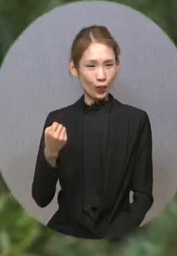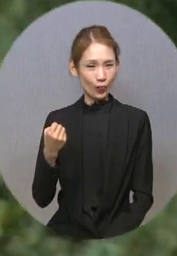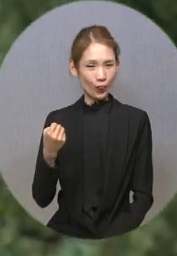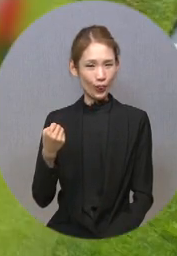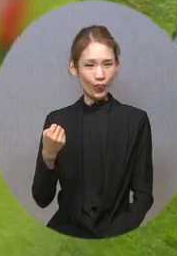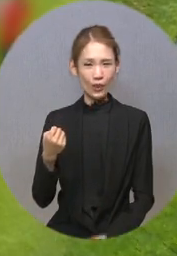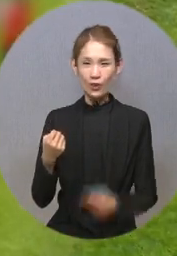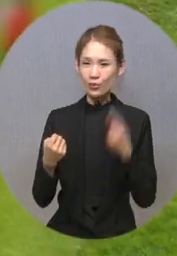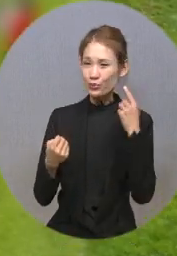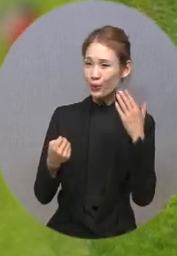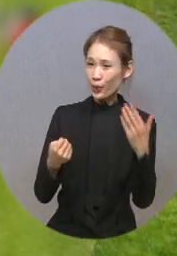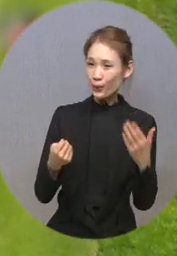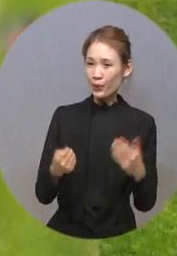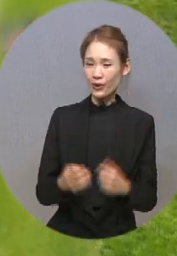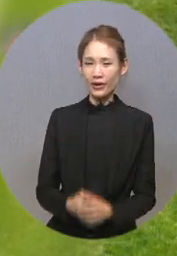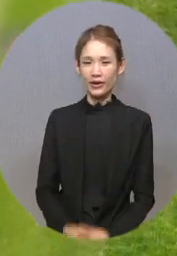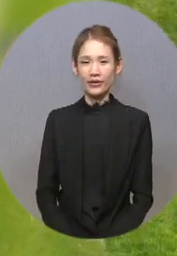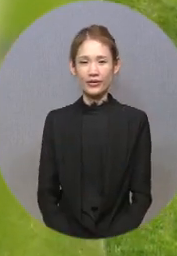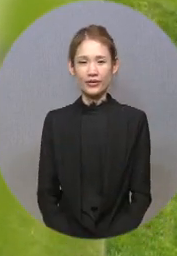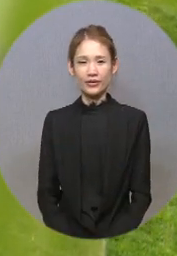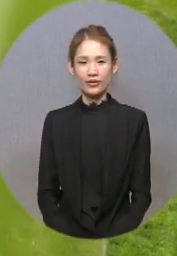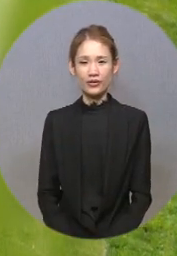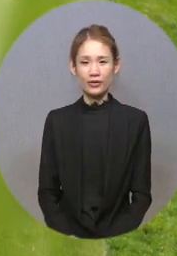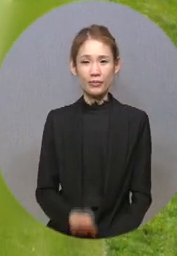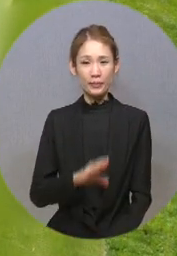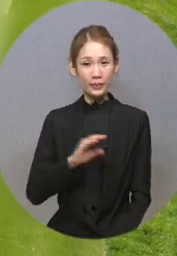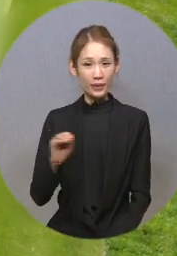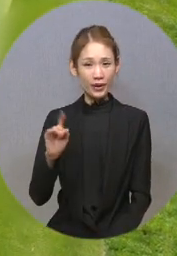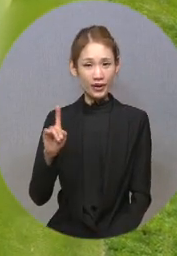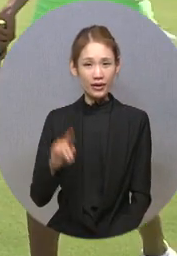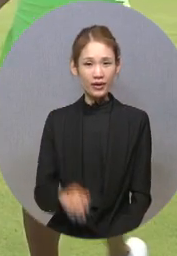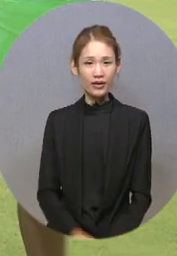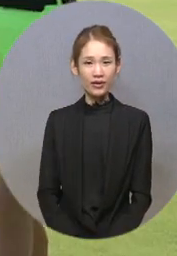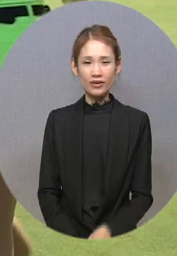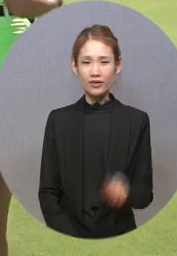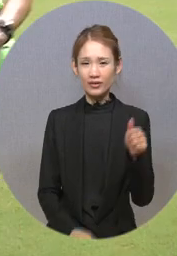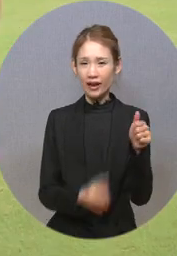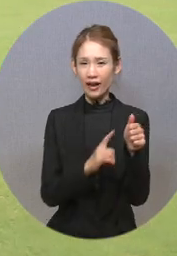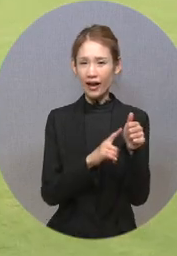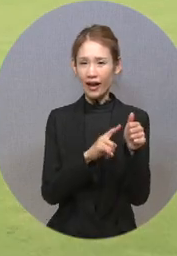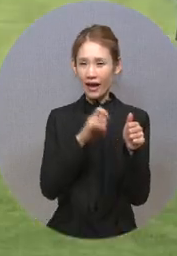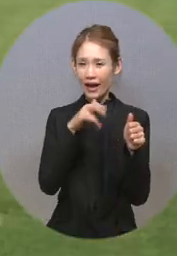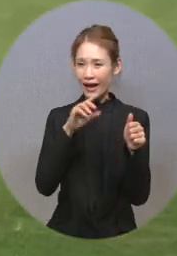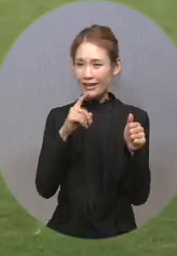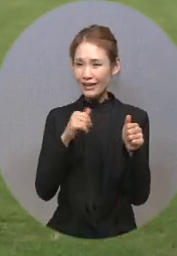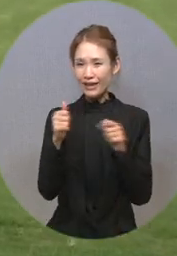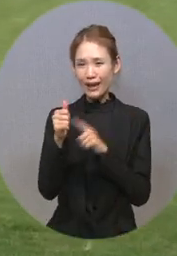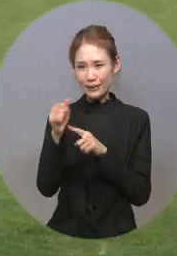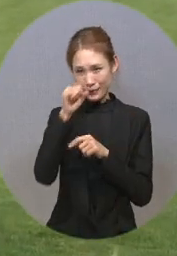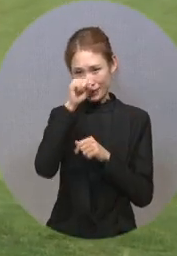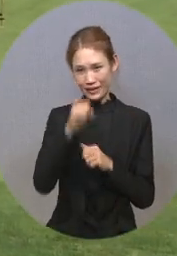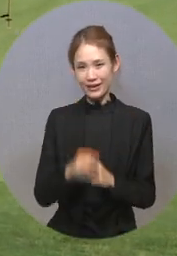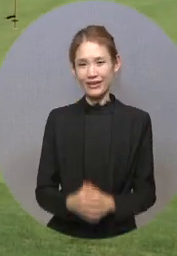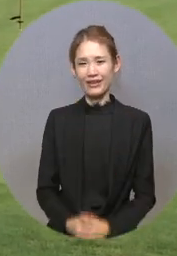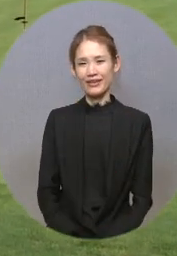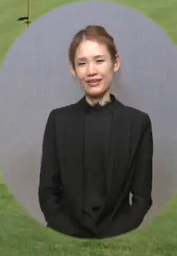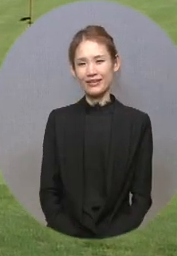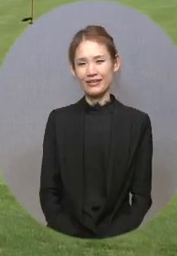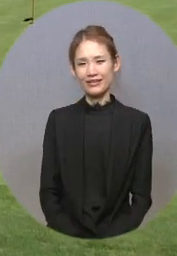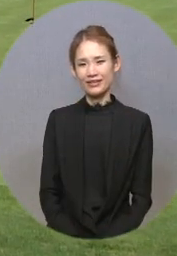어디 가셨지? 어, 지금 저 남자분 캐디님 남자 좋아해. 나도 모르겠어.